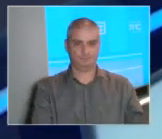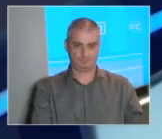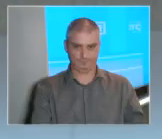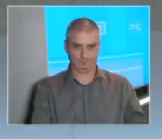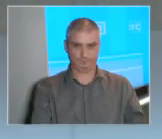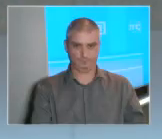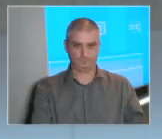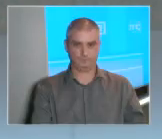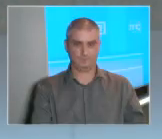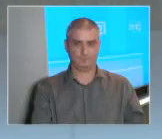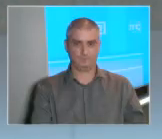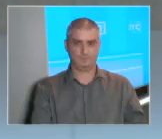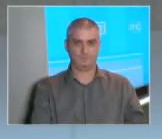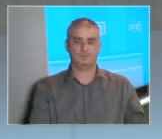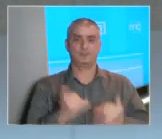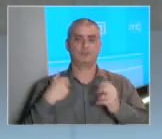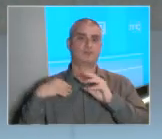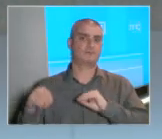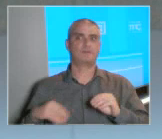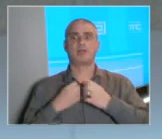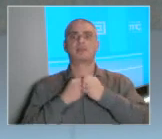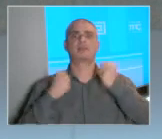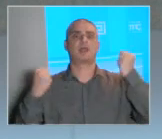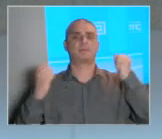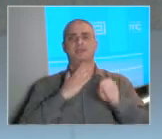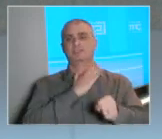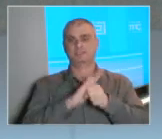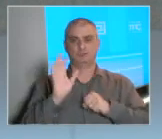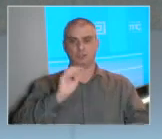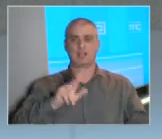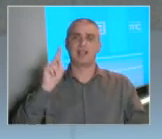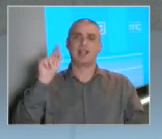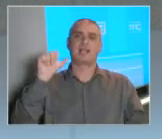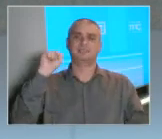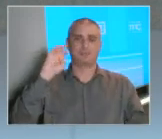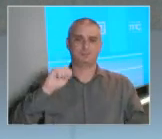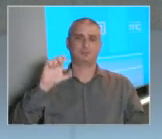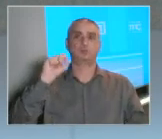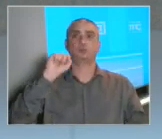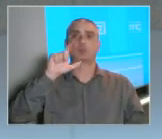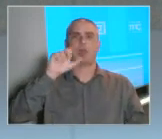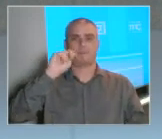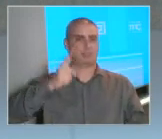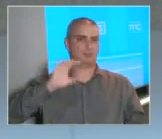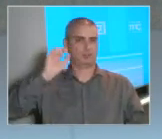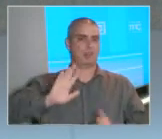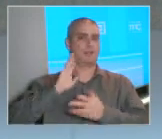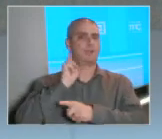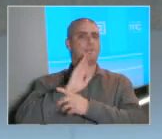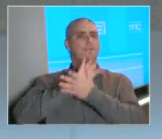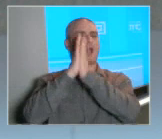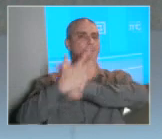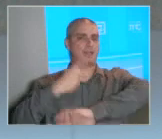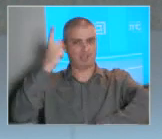יום טוב. ועכשיו אנחנו לדרמת חיסולו של קאסם סולימני, אחד מסמלי המהפכה